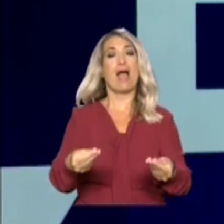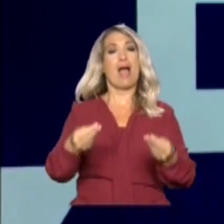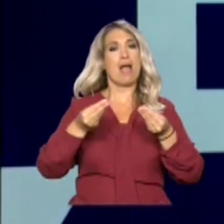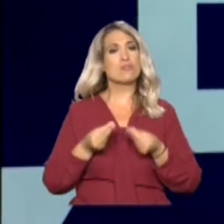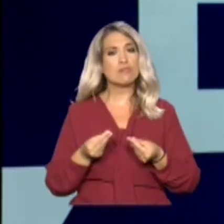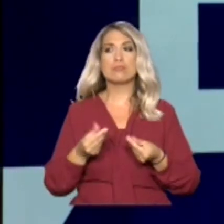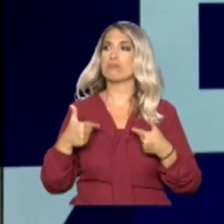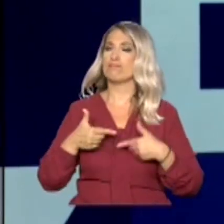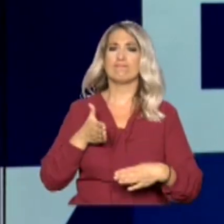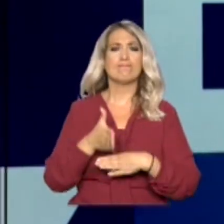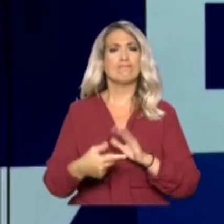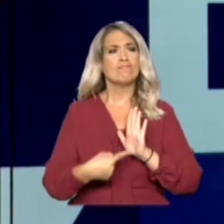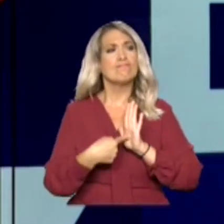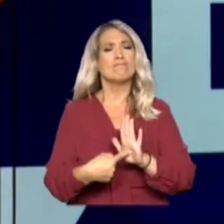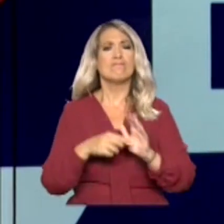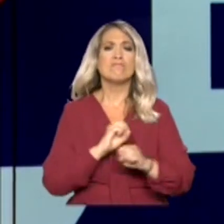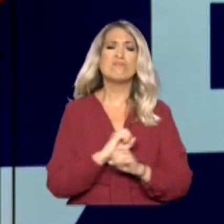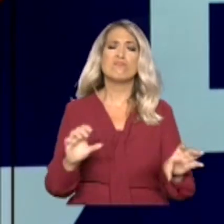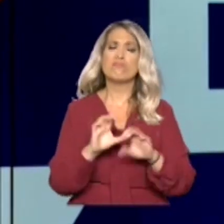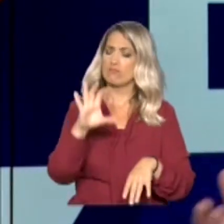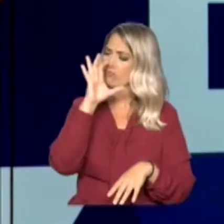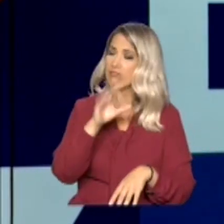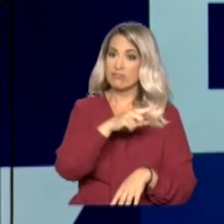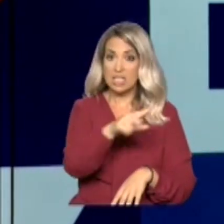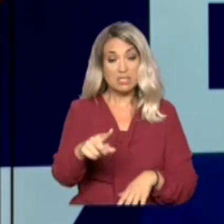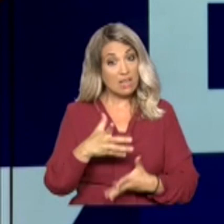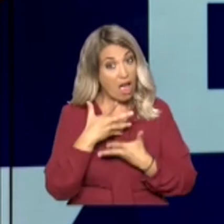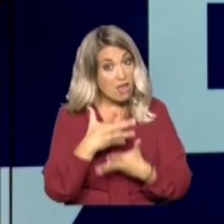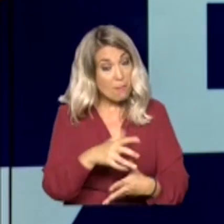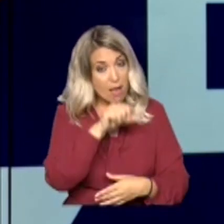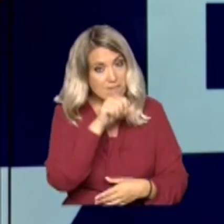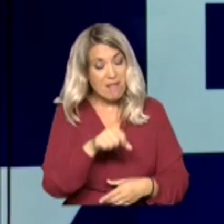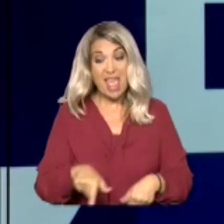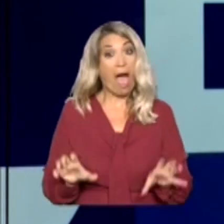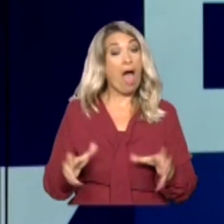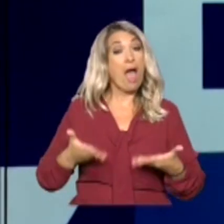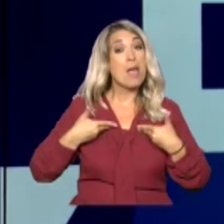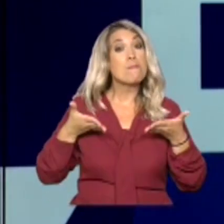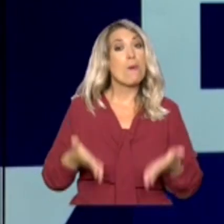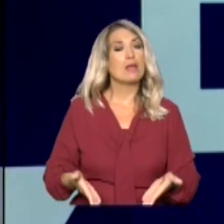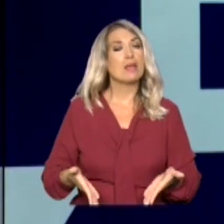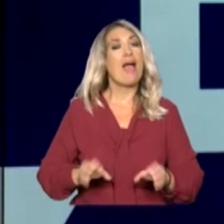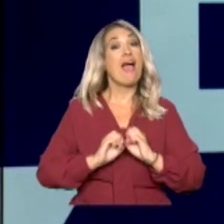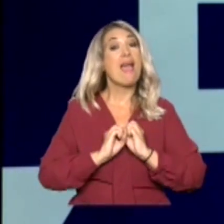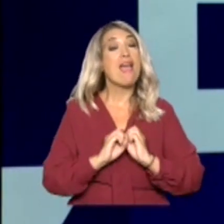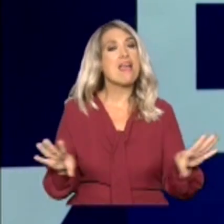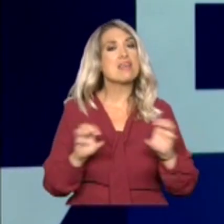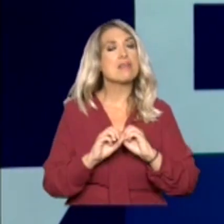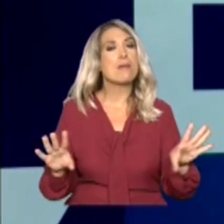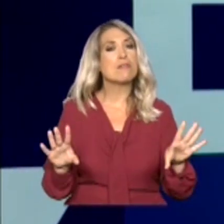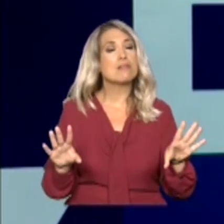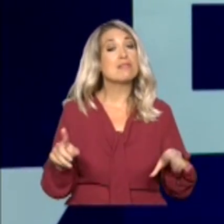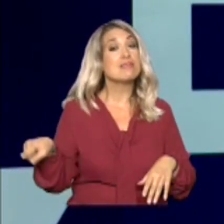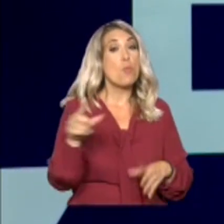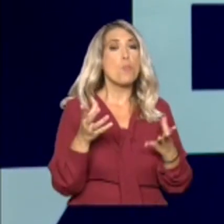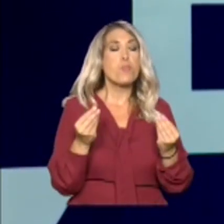μέσα για να παράγουμε αυτό που βλέπετε και αγαπάτε. Για να είναι αυτή η εκπομπή, η ενημερωτική εκπομπή με τους περισσότερους